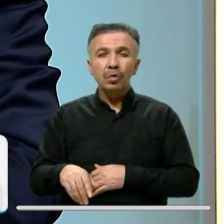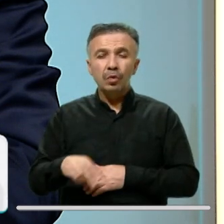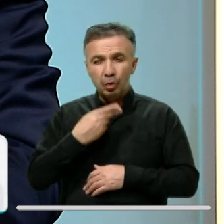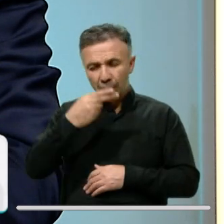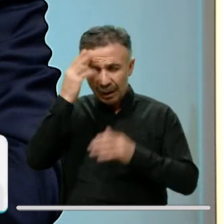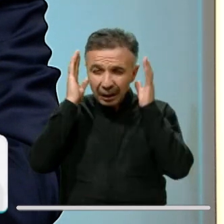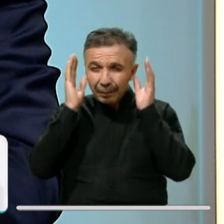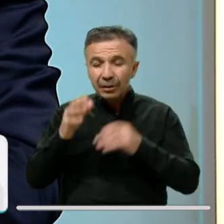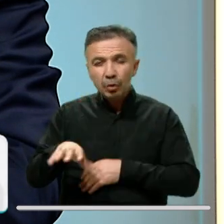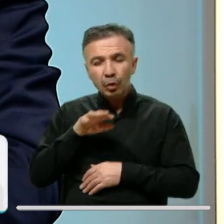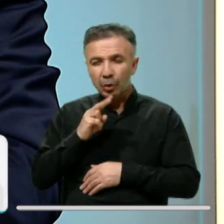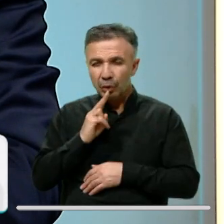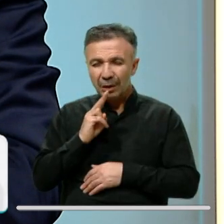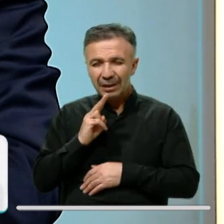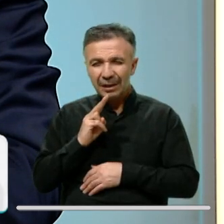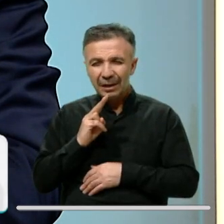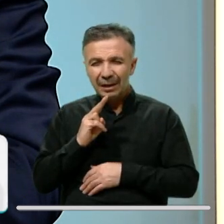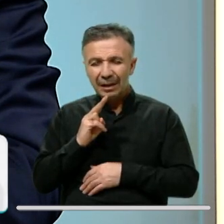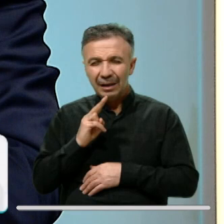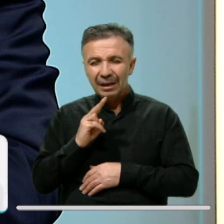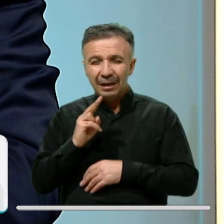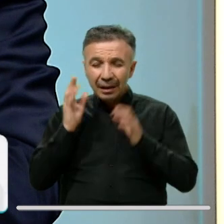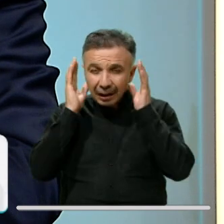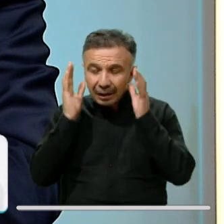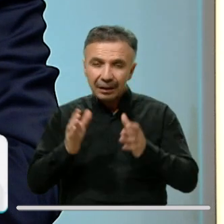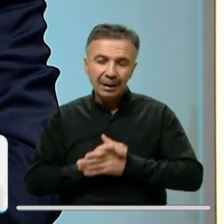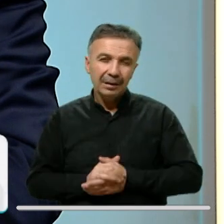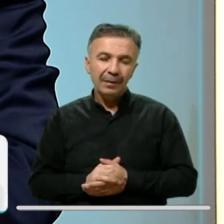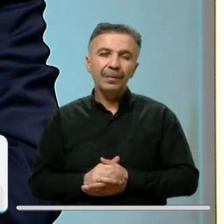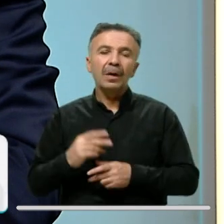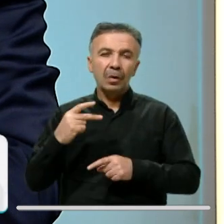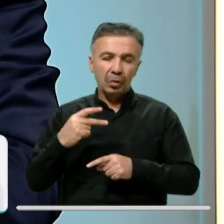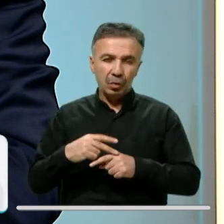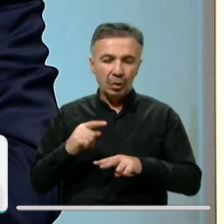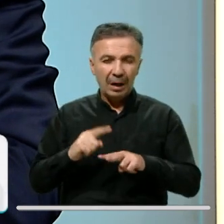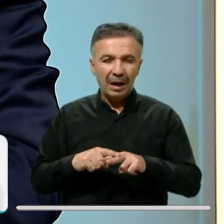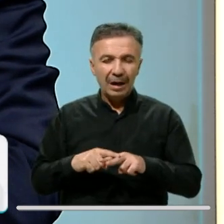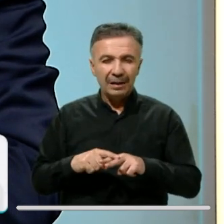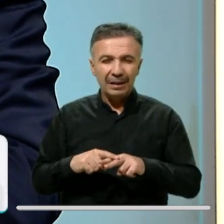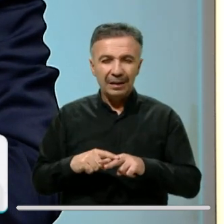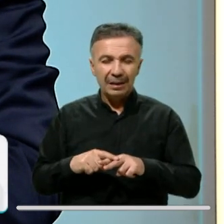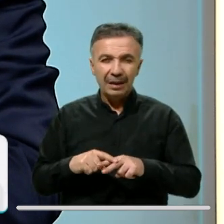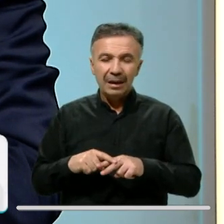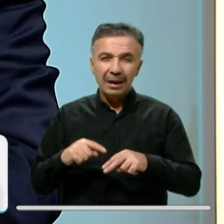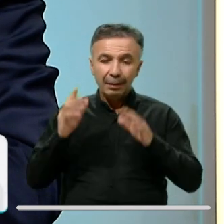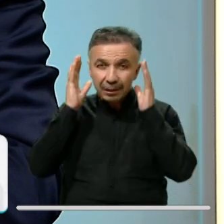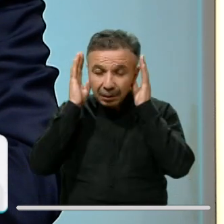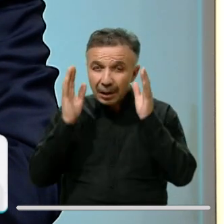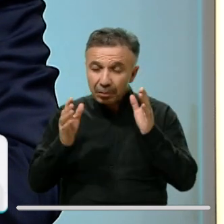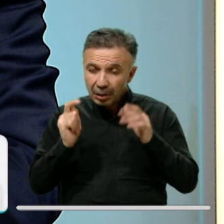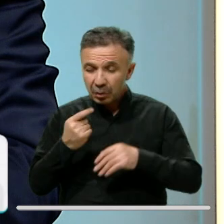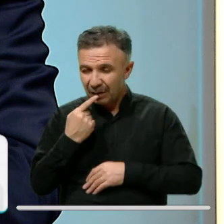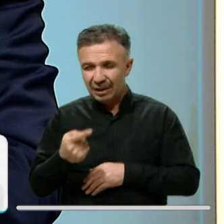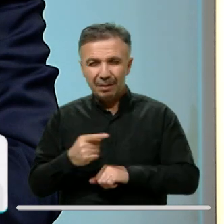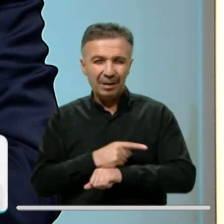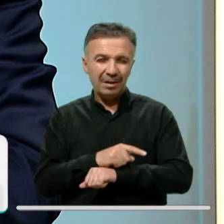biz insanlara zuhri ahiri ve vaktin sünnetini dayattığımız için, olmazsa olmaz gibi söylediğimiz için insanlar